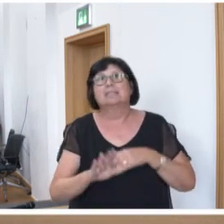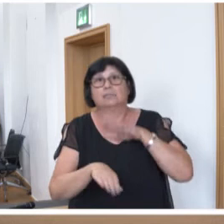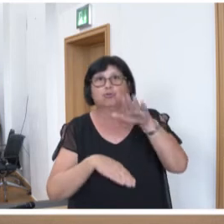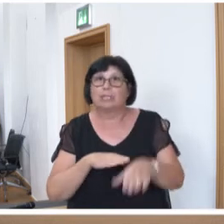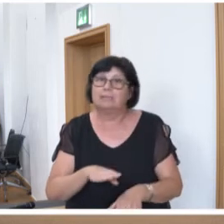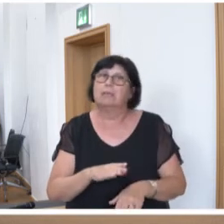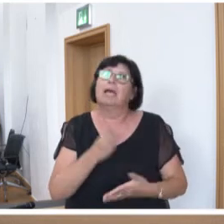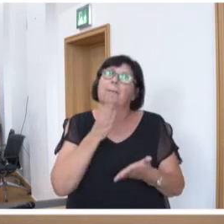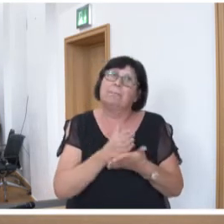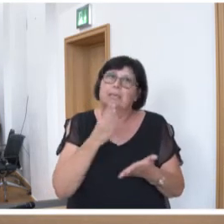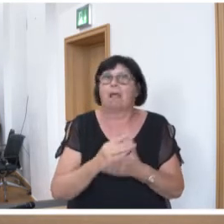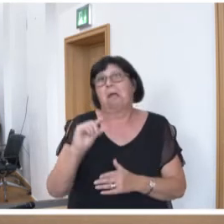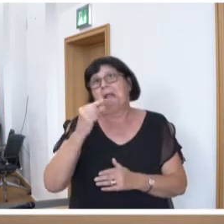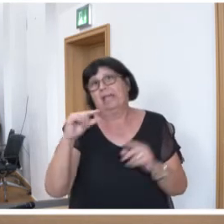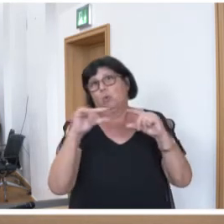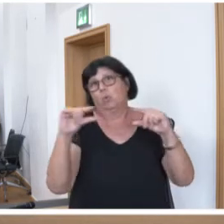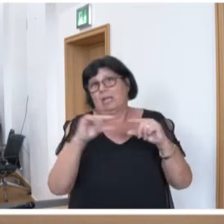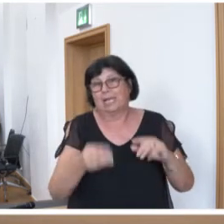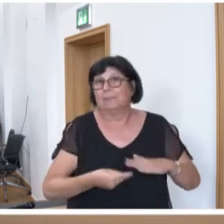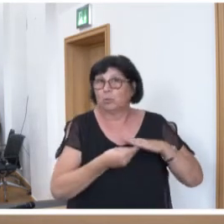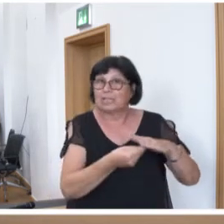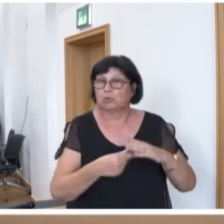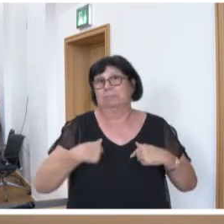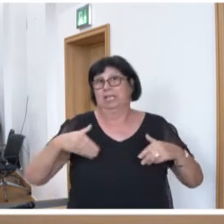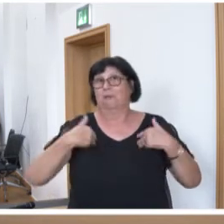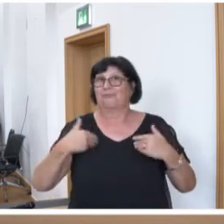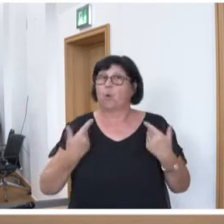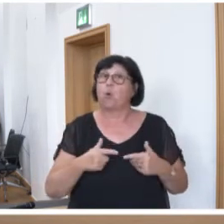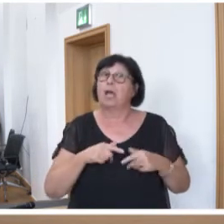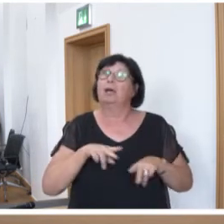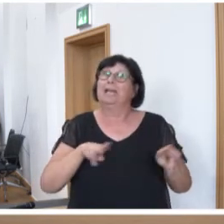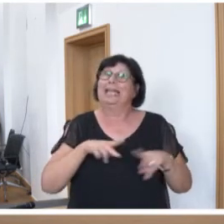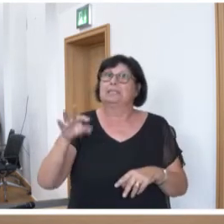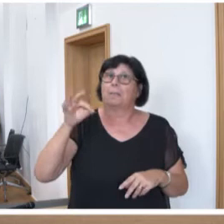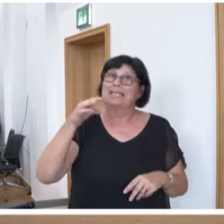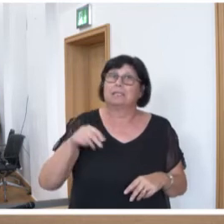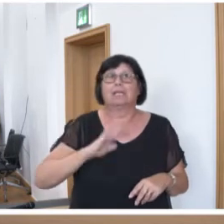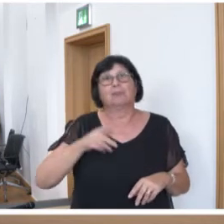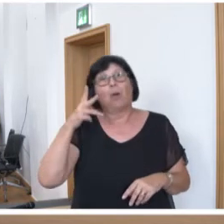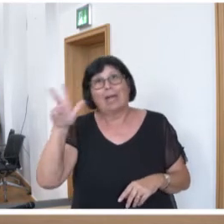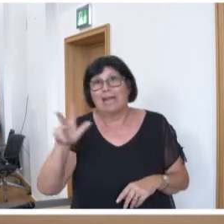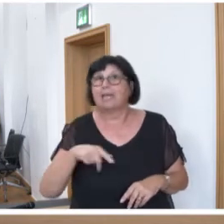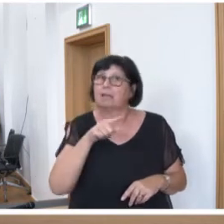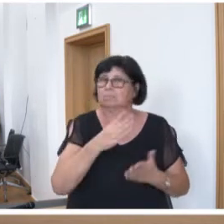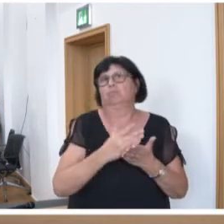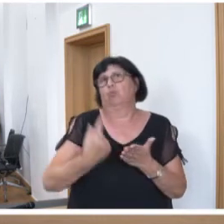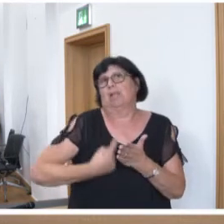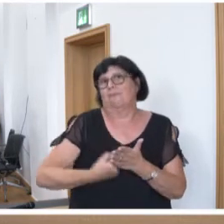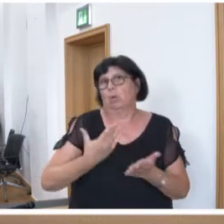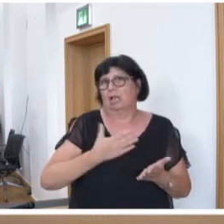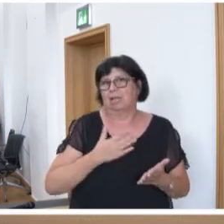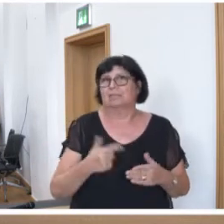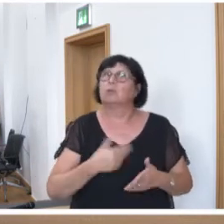kleinen Unternehmen unterstützen werden. Und ich bin froh, dass Ministerpräsidentin Anke Rehlinger das bereits gefordert hat und im Bund